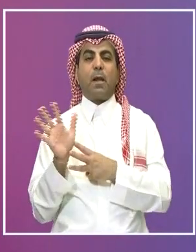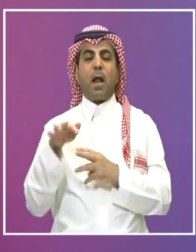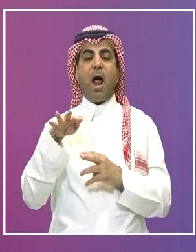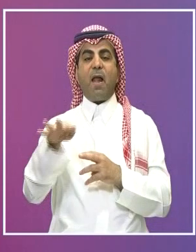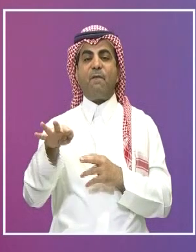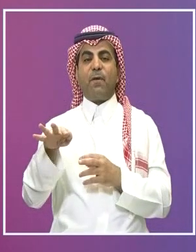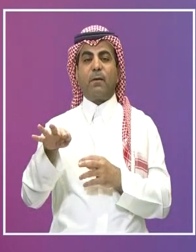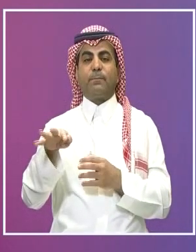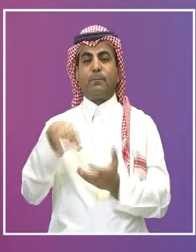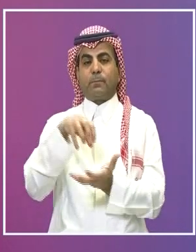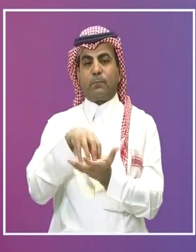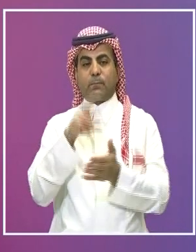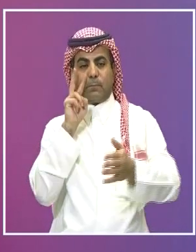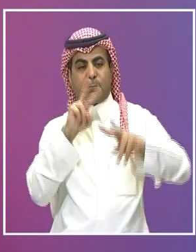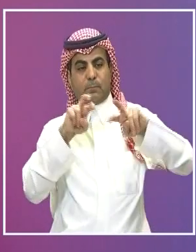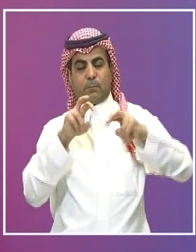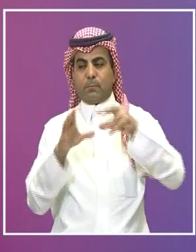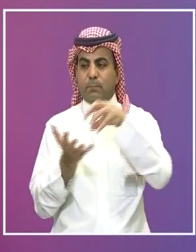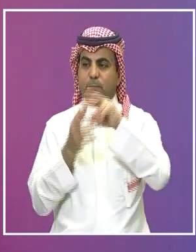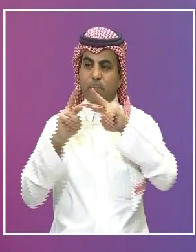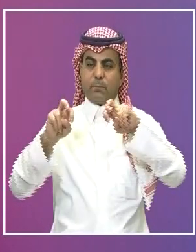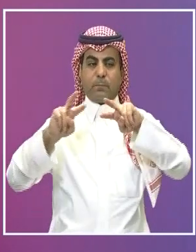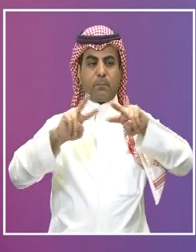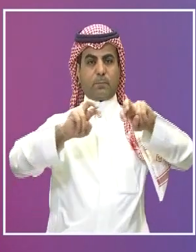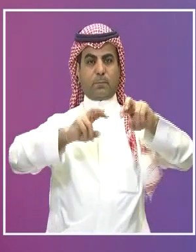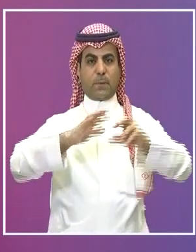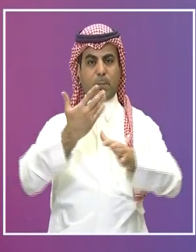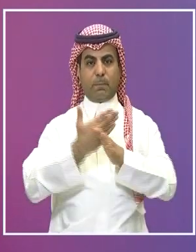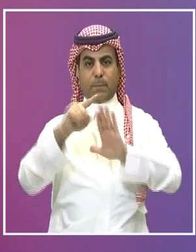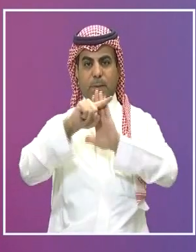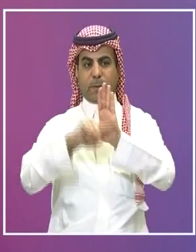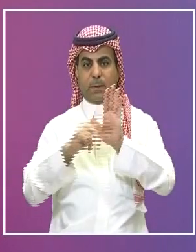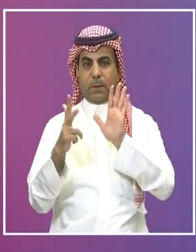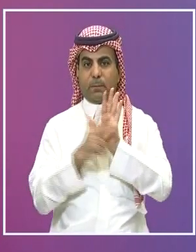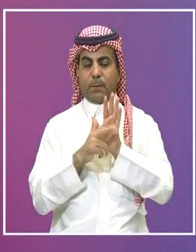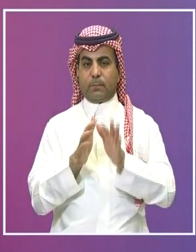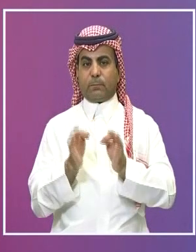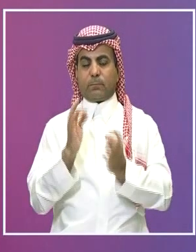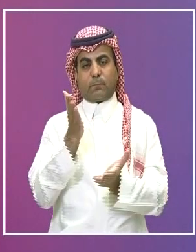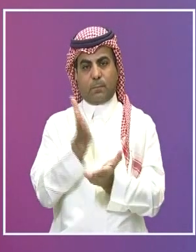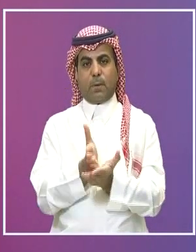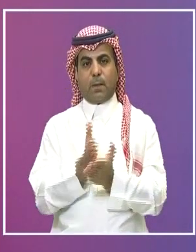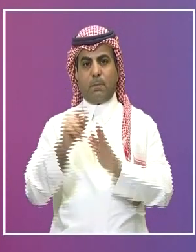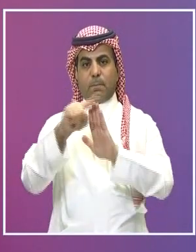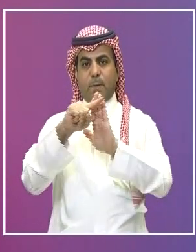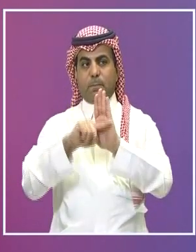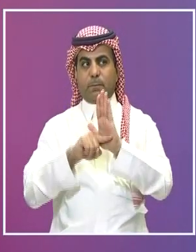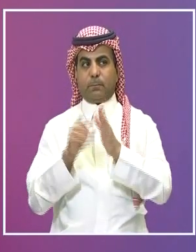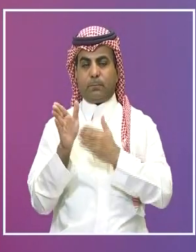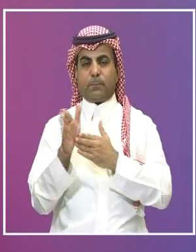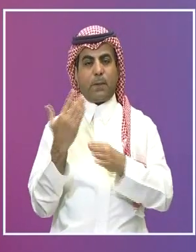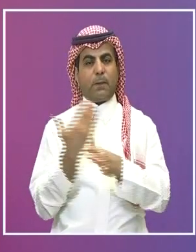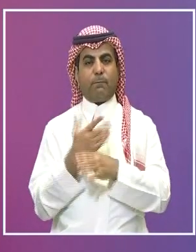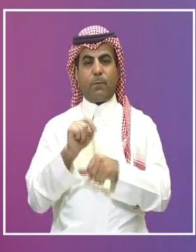735,000 منشأة للتأكد من مدى التزامهم بتطبيق الإجراءات الاحترازية واتخاذهم للتدابير الوقائية